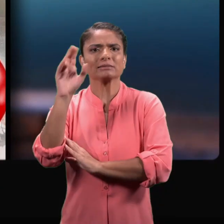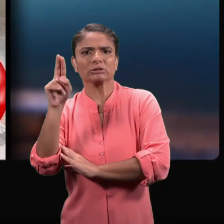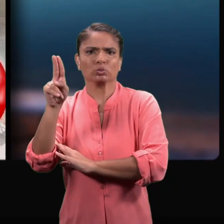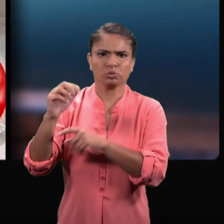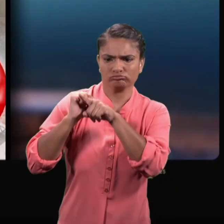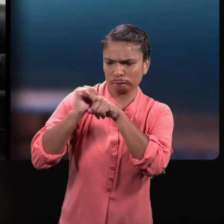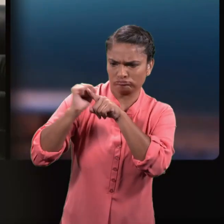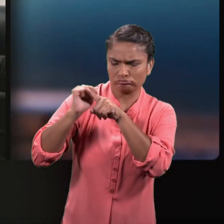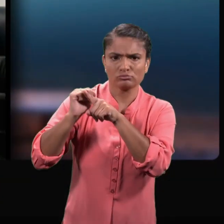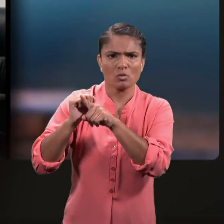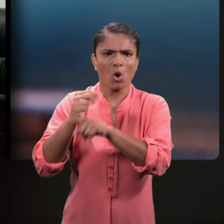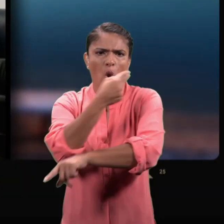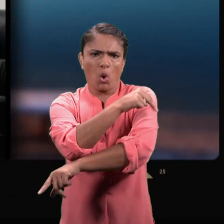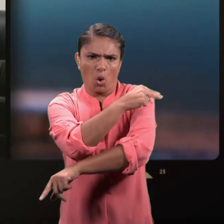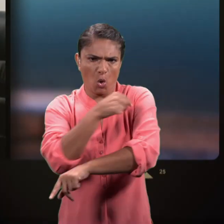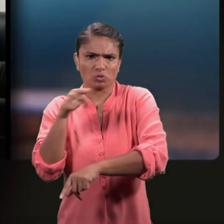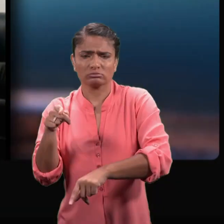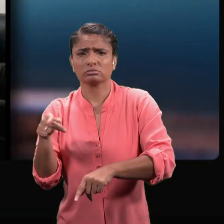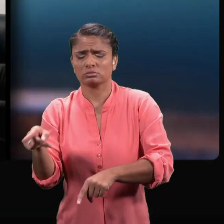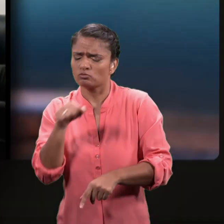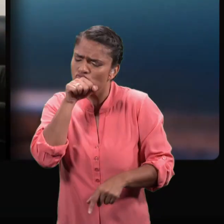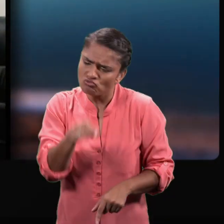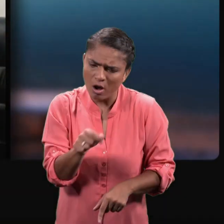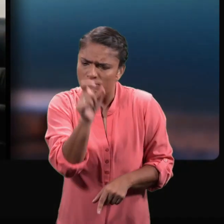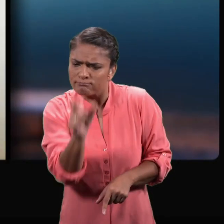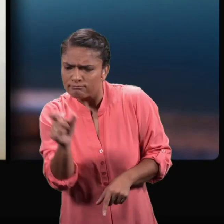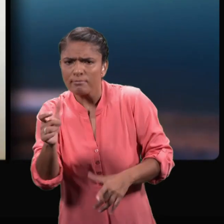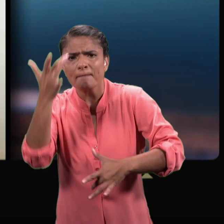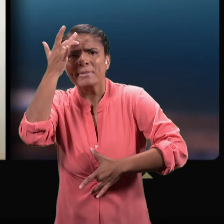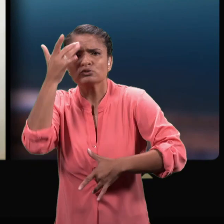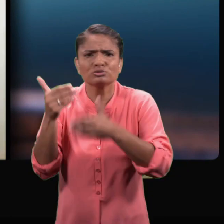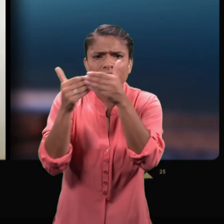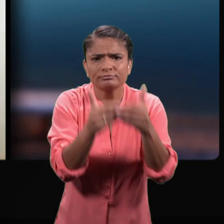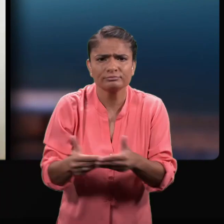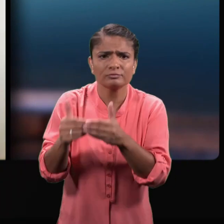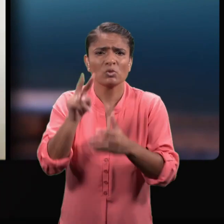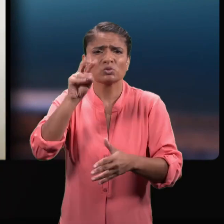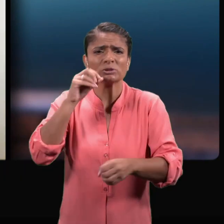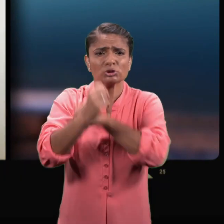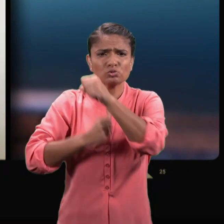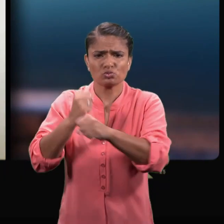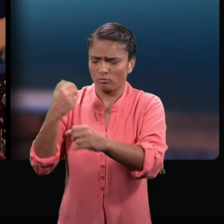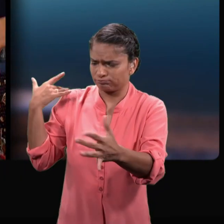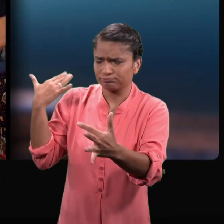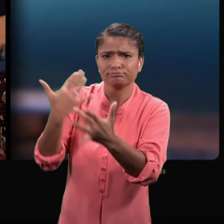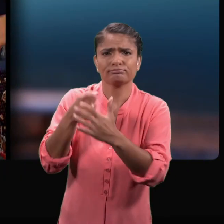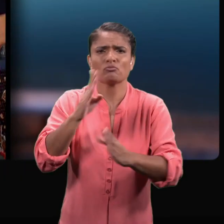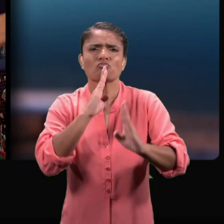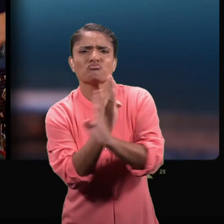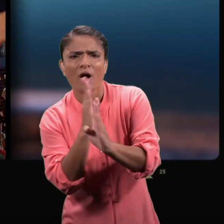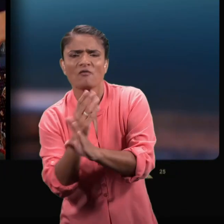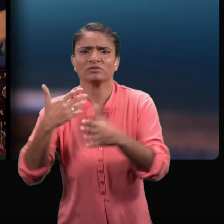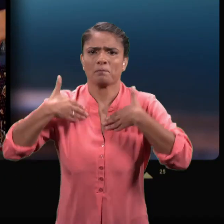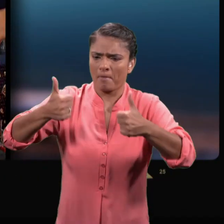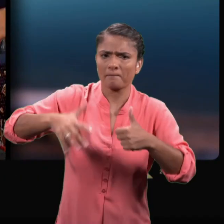African ICU-trained registered nurse who is passionate about patient care and who has over 20 years' experience in healthcare, both in the private